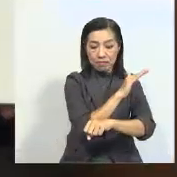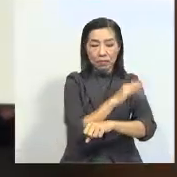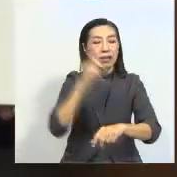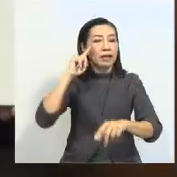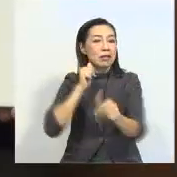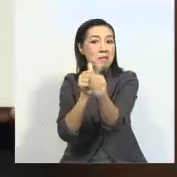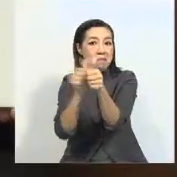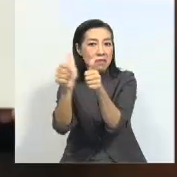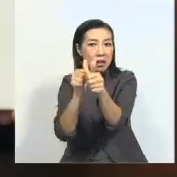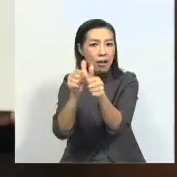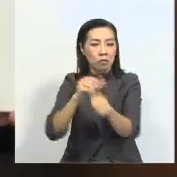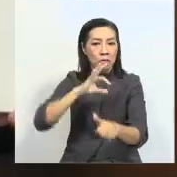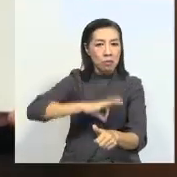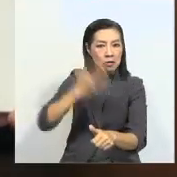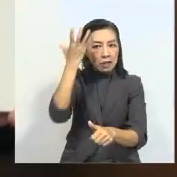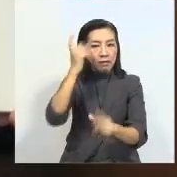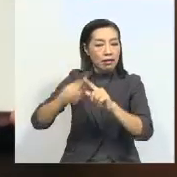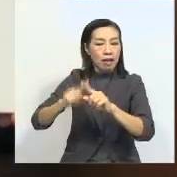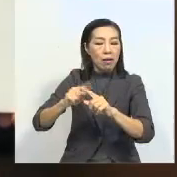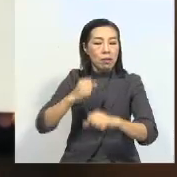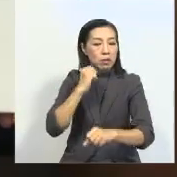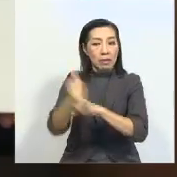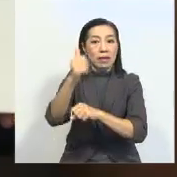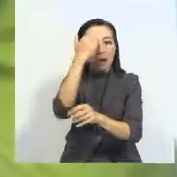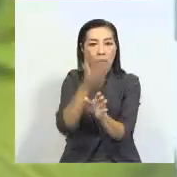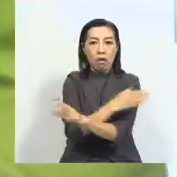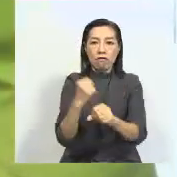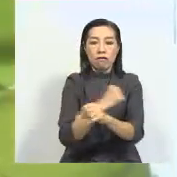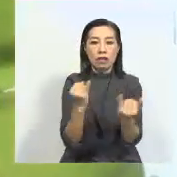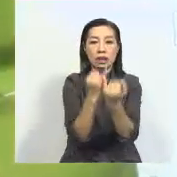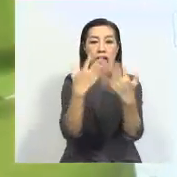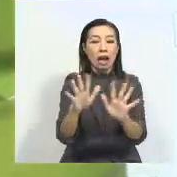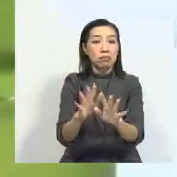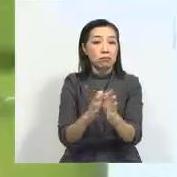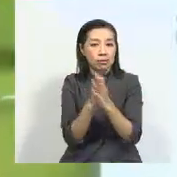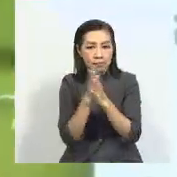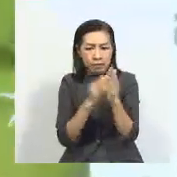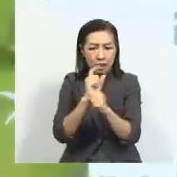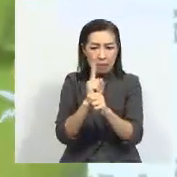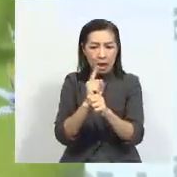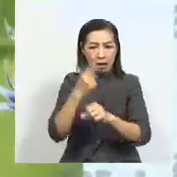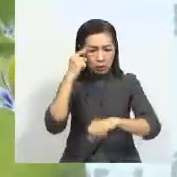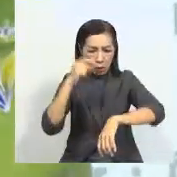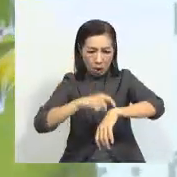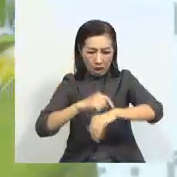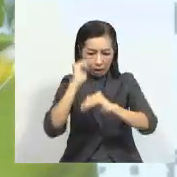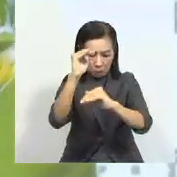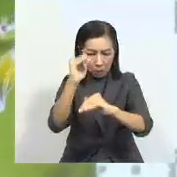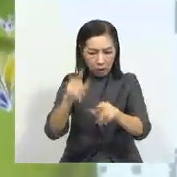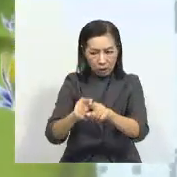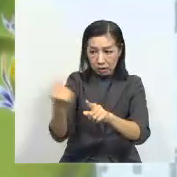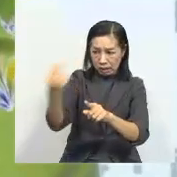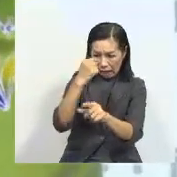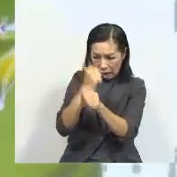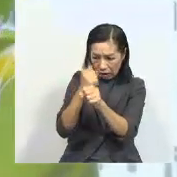าภาวะความกดดันมาได้เขาบอกว่าความท้าทายในการแข่งขันก็คือการจัดการกับเวลาและโจทย์ในรอบชิงชนะ